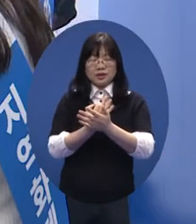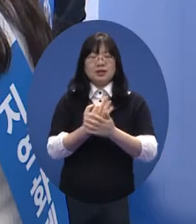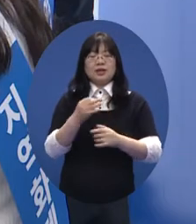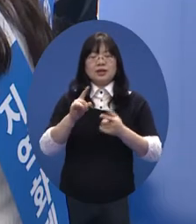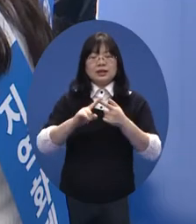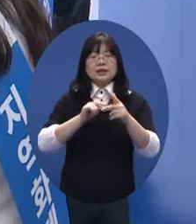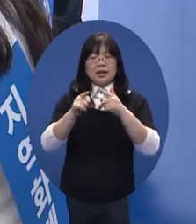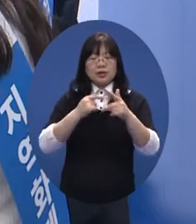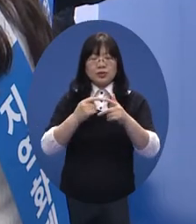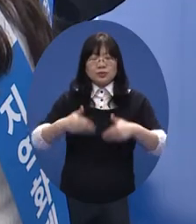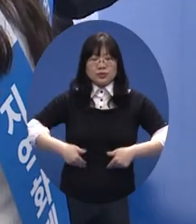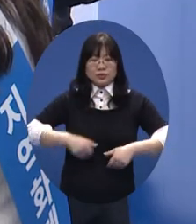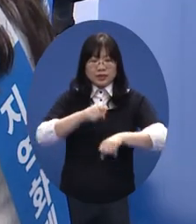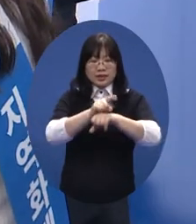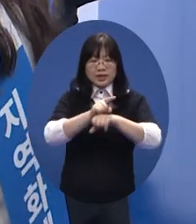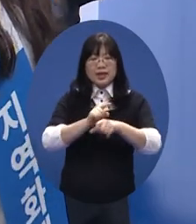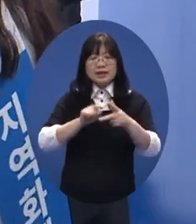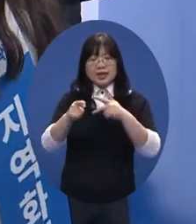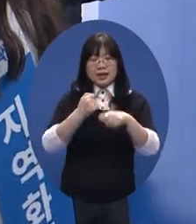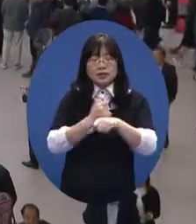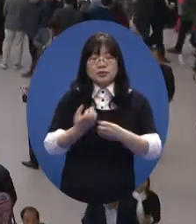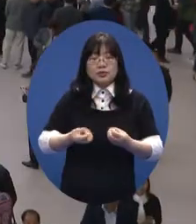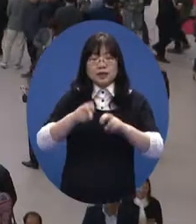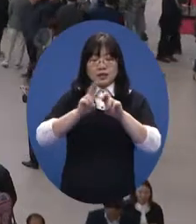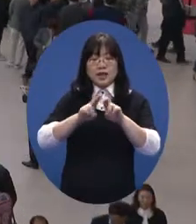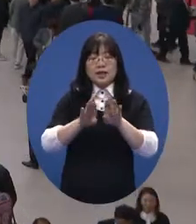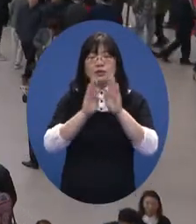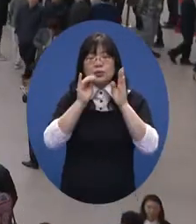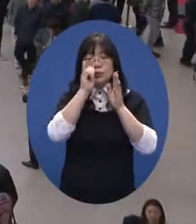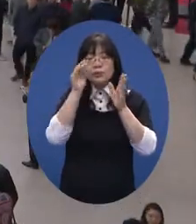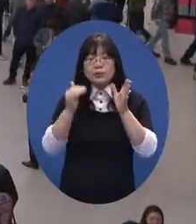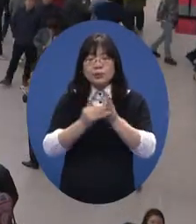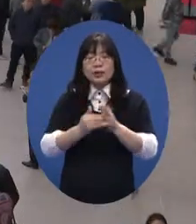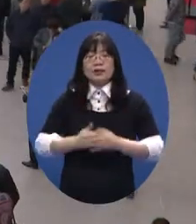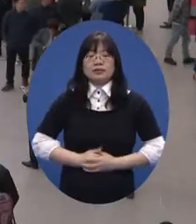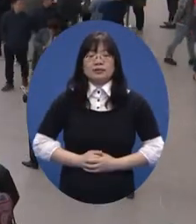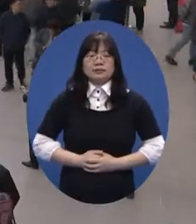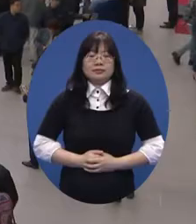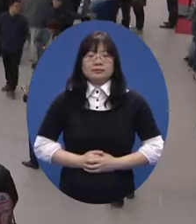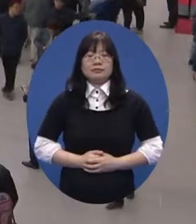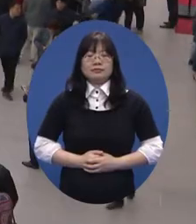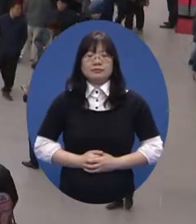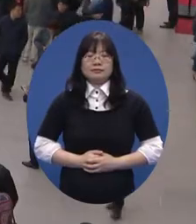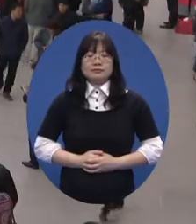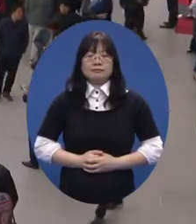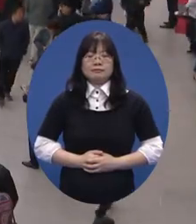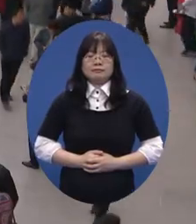필요성에 대해 공감하는 축제의 장이 됐습니다. 경기주TV 한선지입니다.